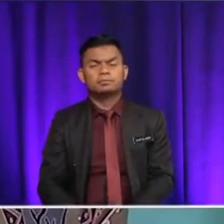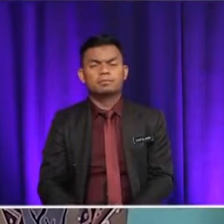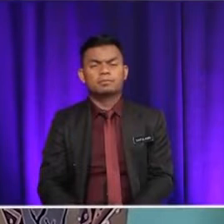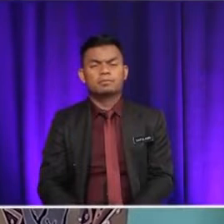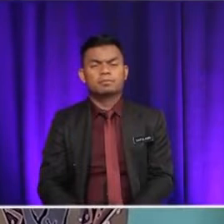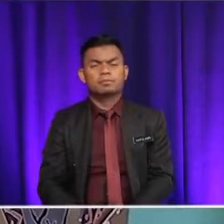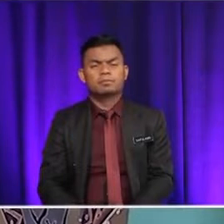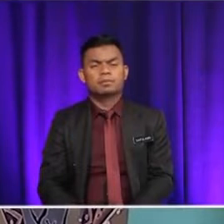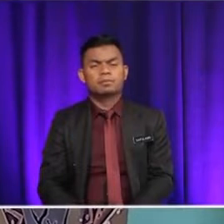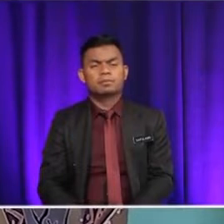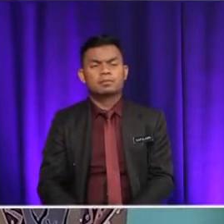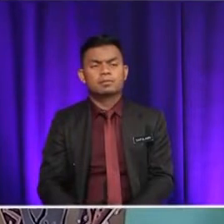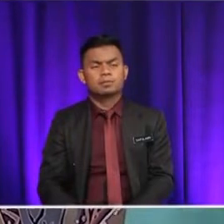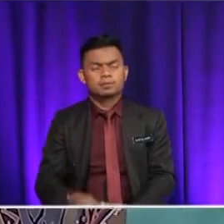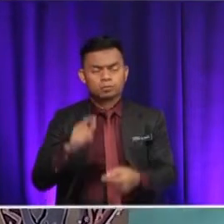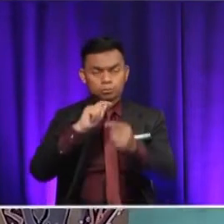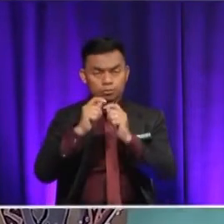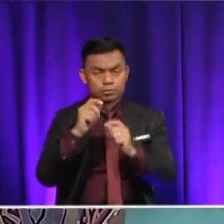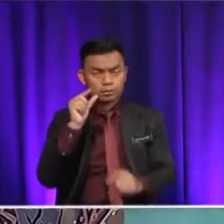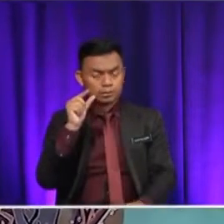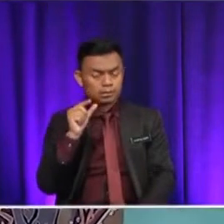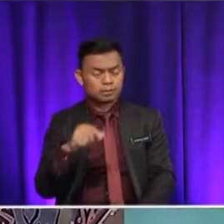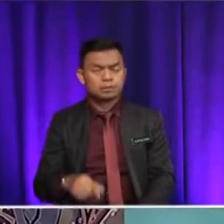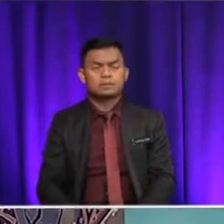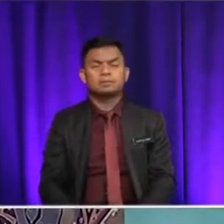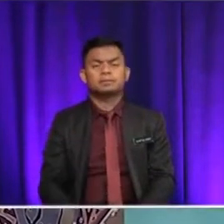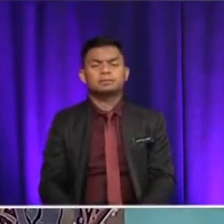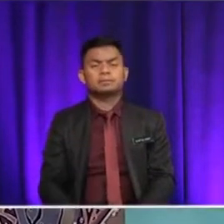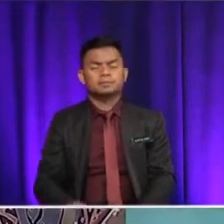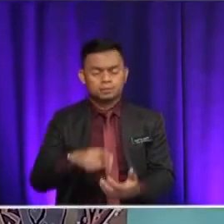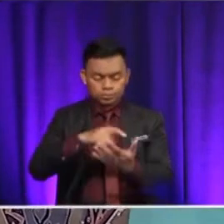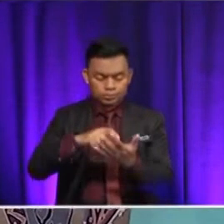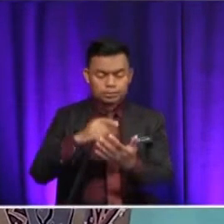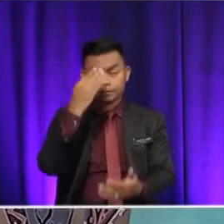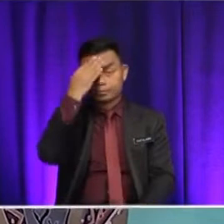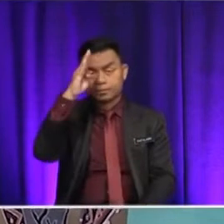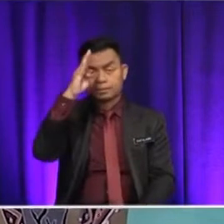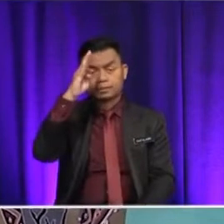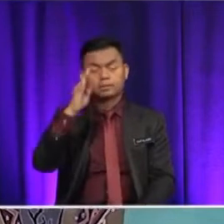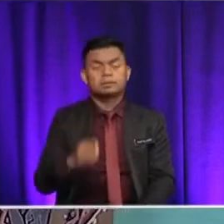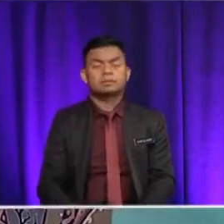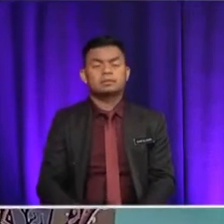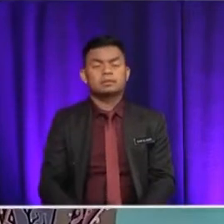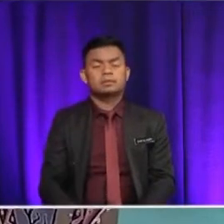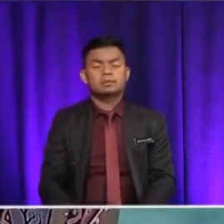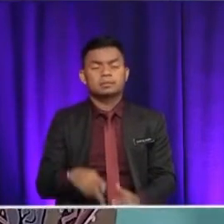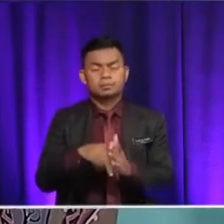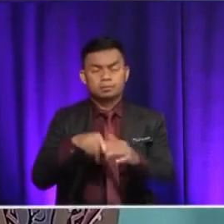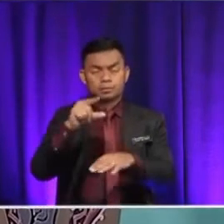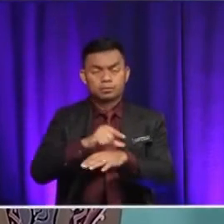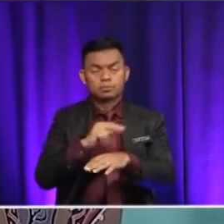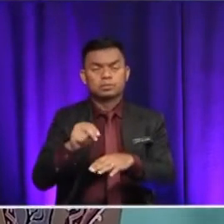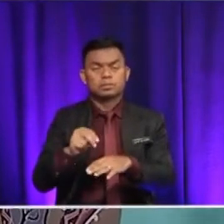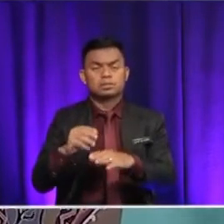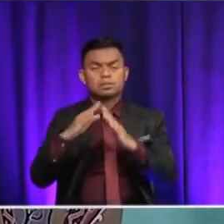tu. So ini adalah lukisan bagi bekalan pengguna rumah